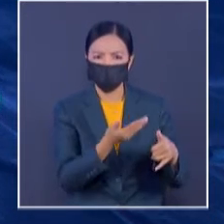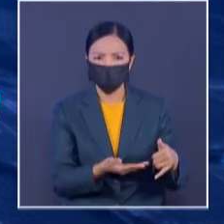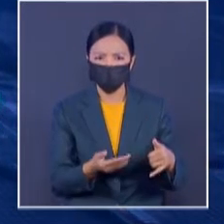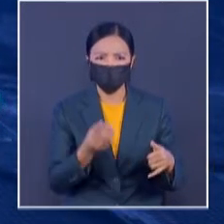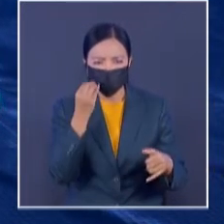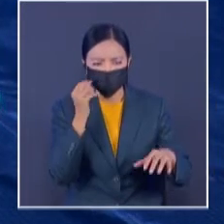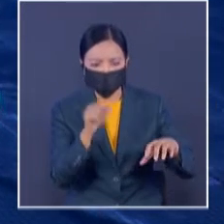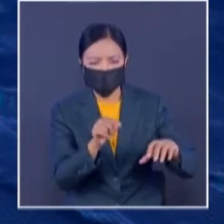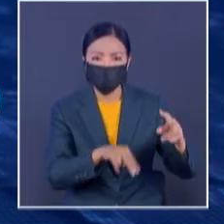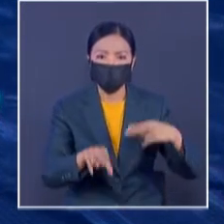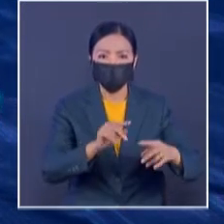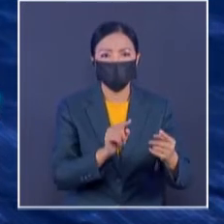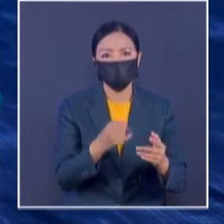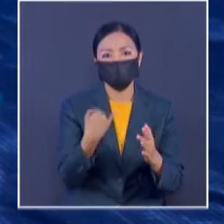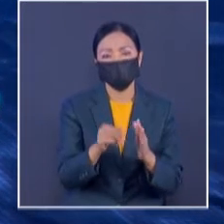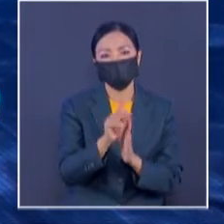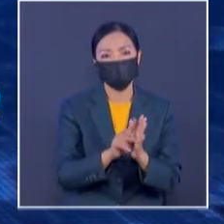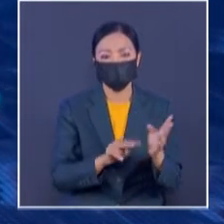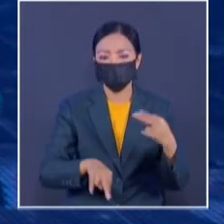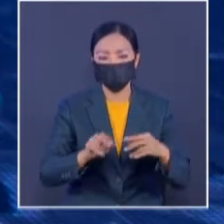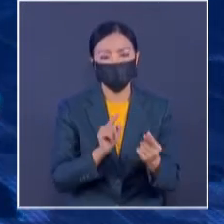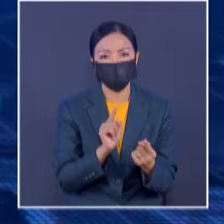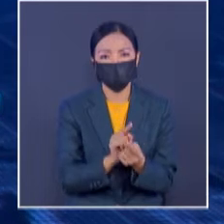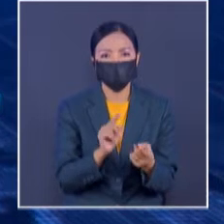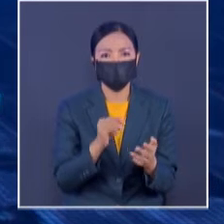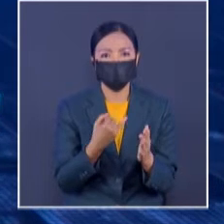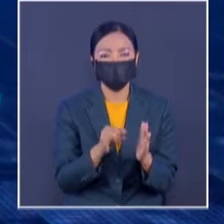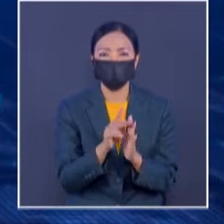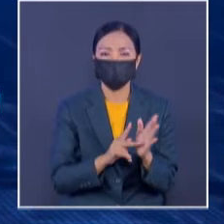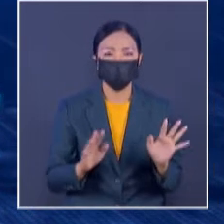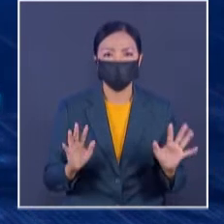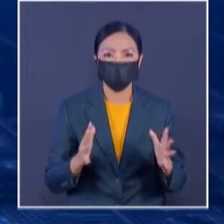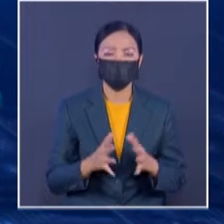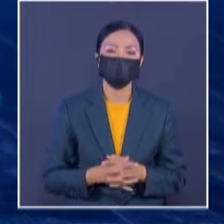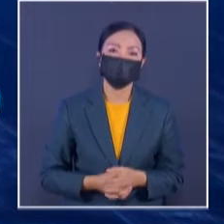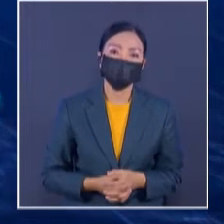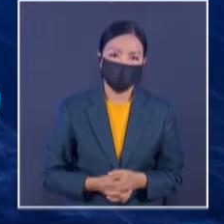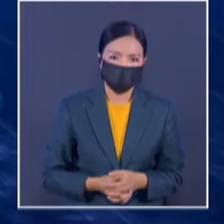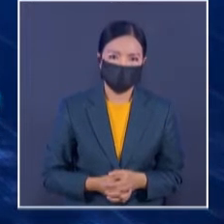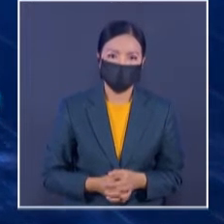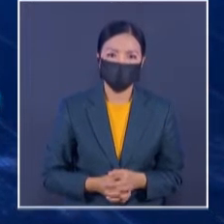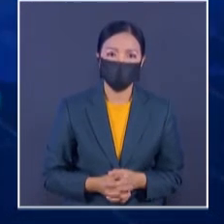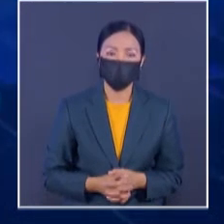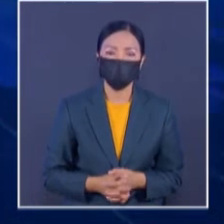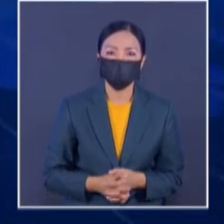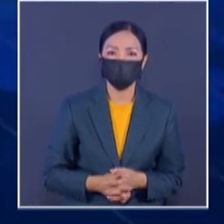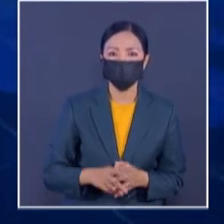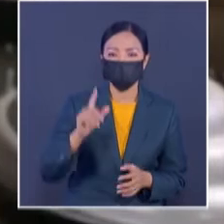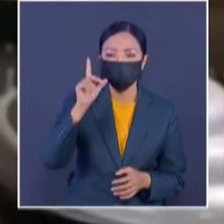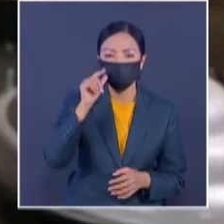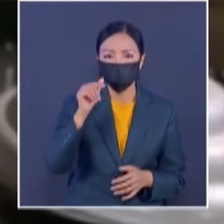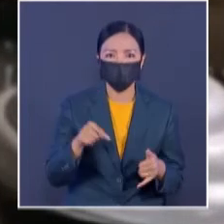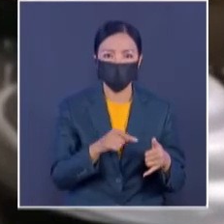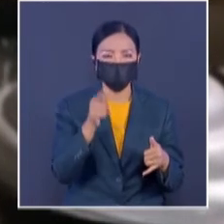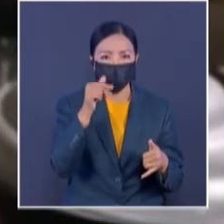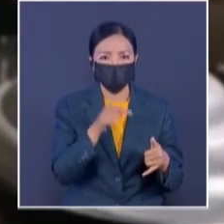จค้นที่บ้านแล้วก็ไม่พบสิ่งเสพติดหรือว่าสิ่งผิดกฎหมายใดๆนะครับ ครับ อ้าวอีกด้านนึงครับฝากฝั่งคุณแม่ของผู้ร้องเรียนหรือว่า